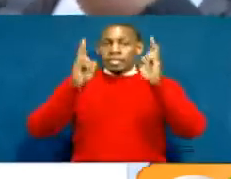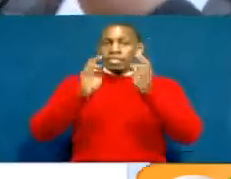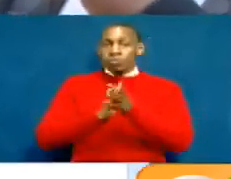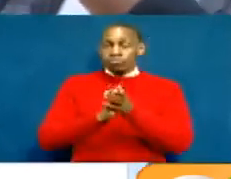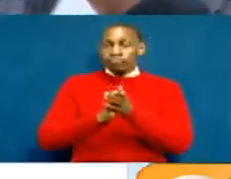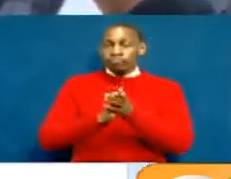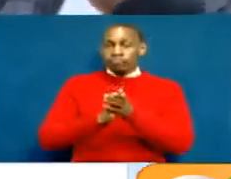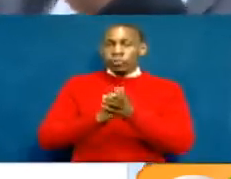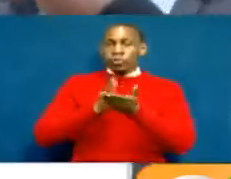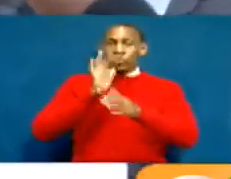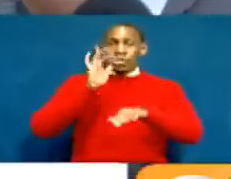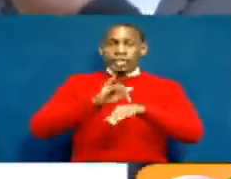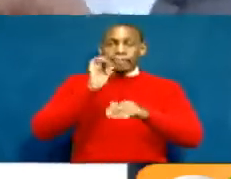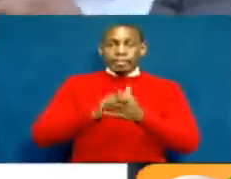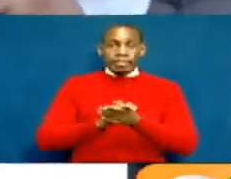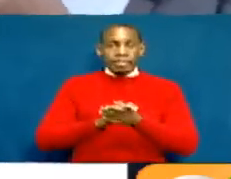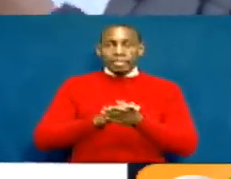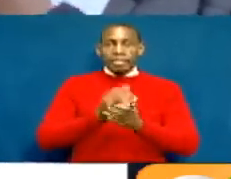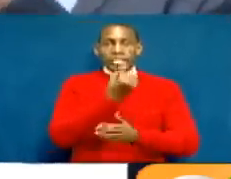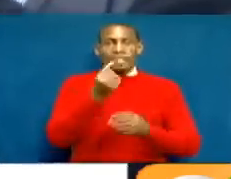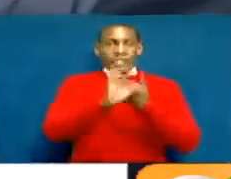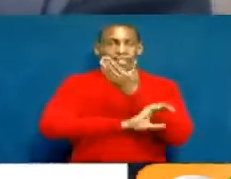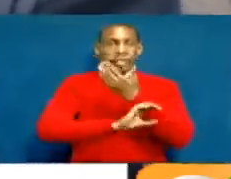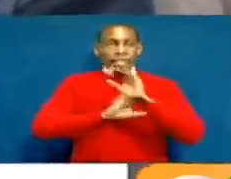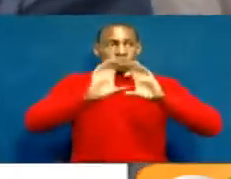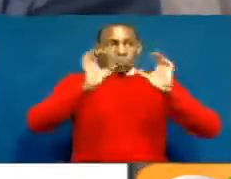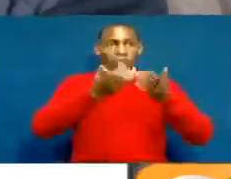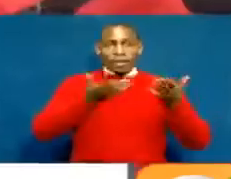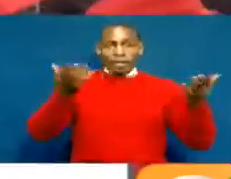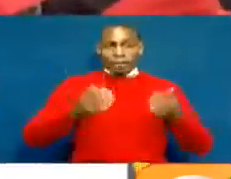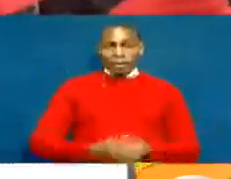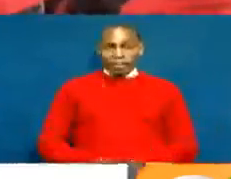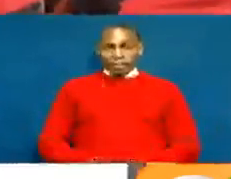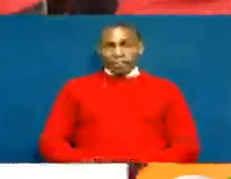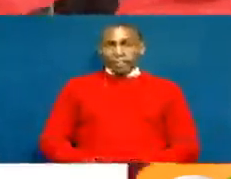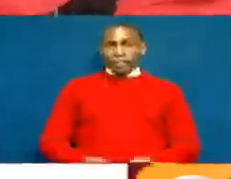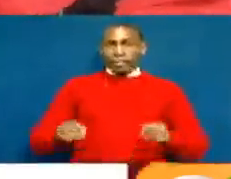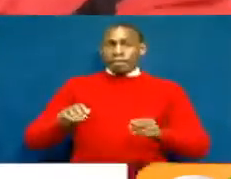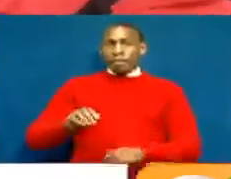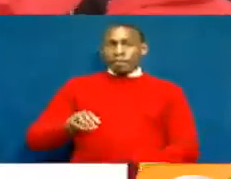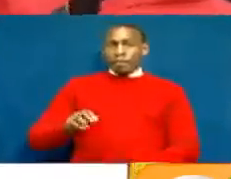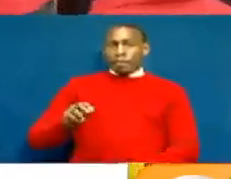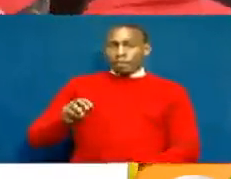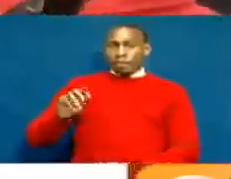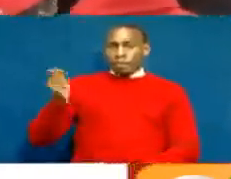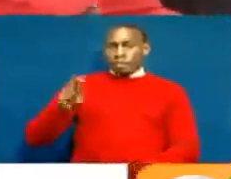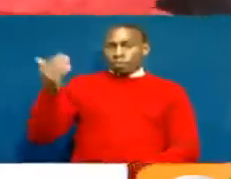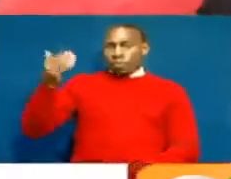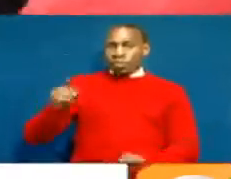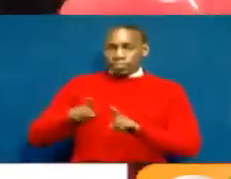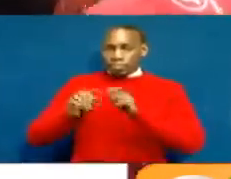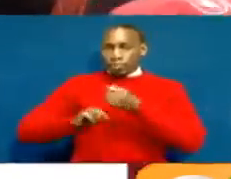mambo ambayo imeguza kila inchi ulimwengu mzima. Semi za rais zikiungwa mkono na